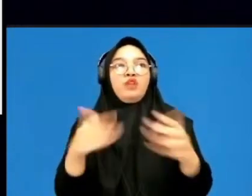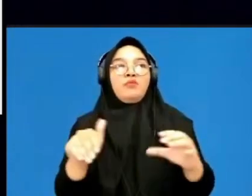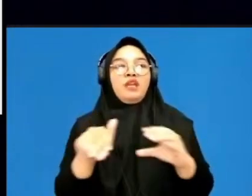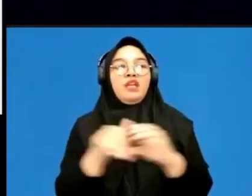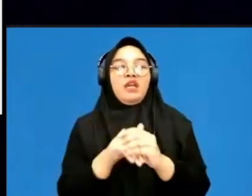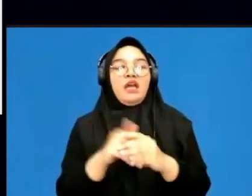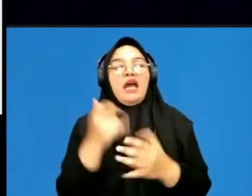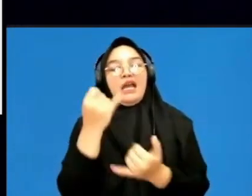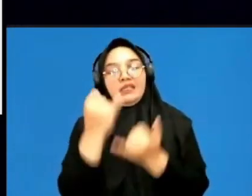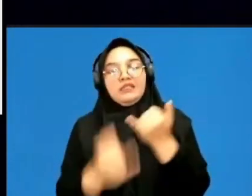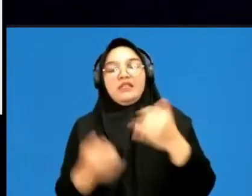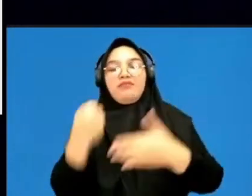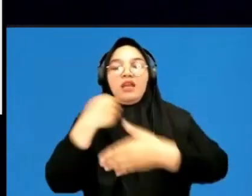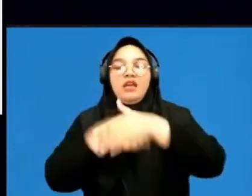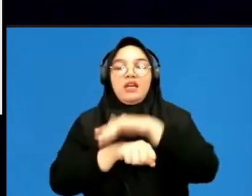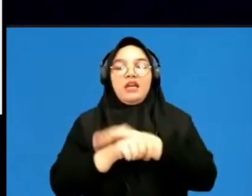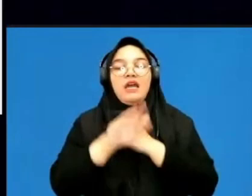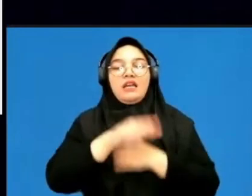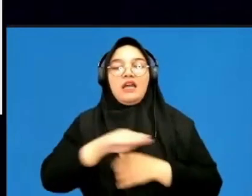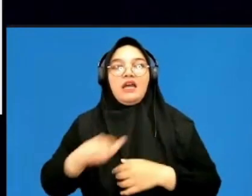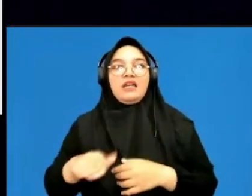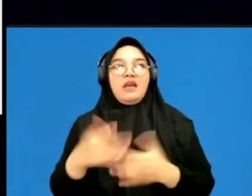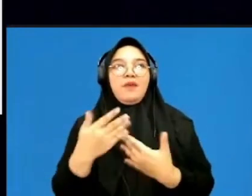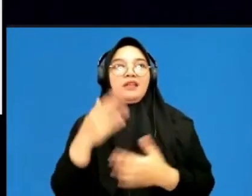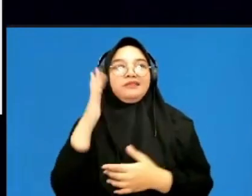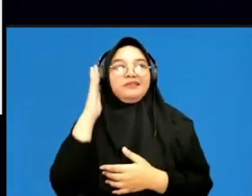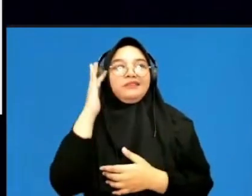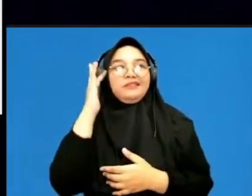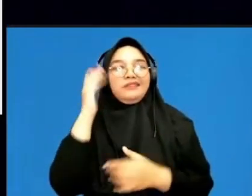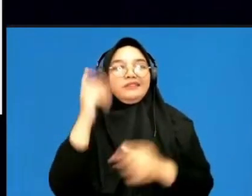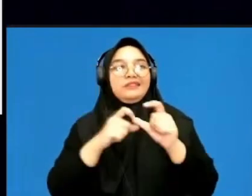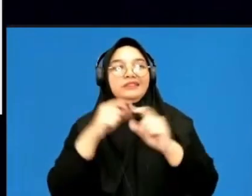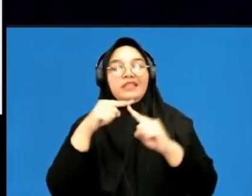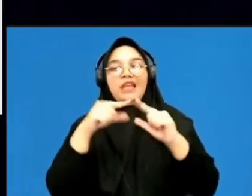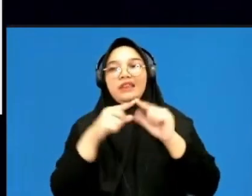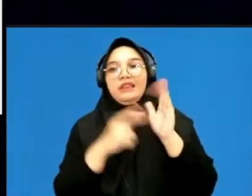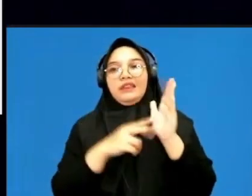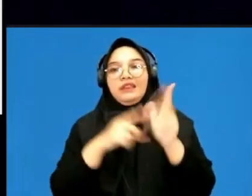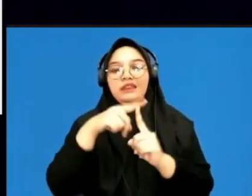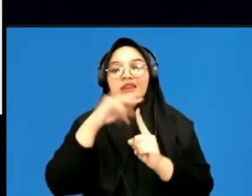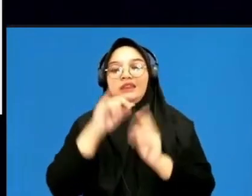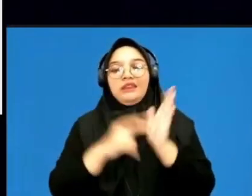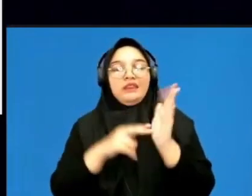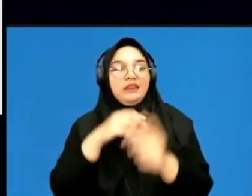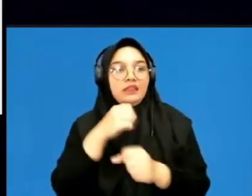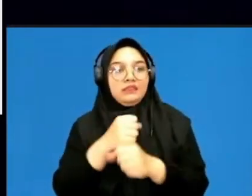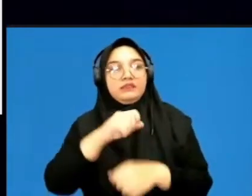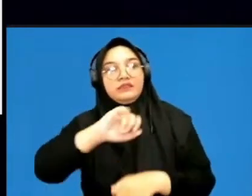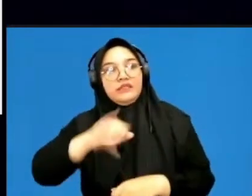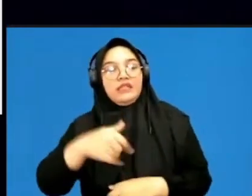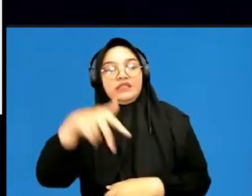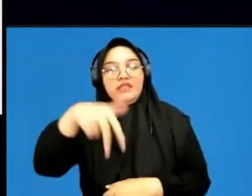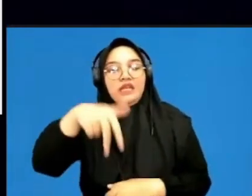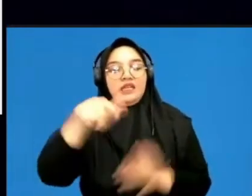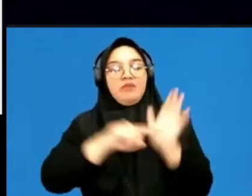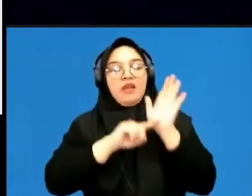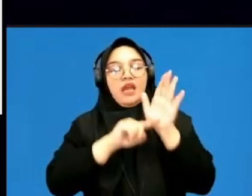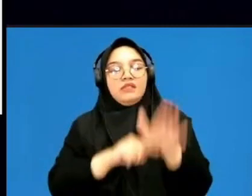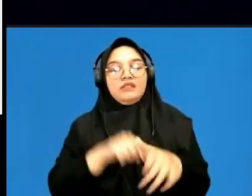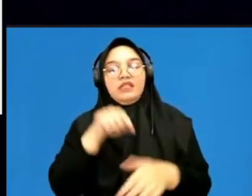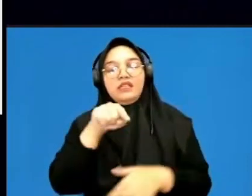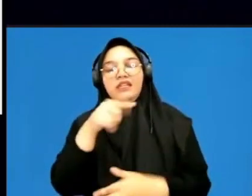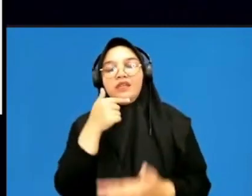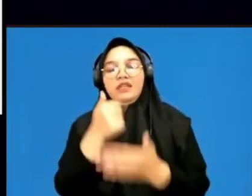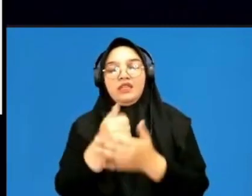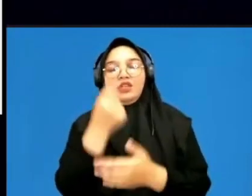anak-anak yang stunting gitu jadinya bayi-bayinya gitu Jadi sebenarnya domain gender dan diskriminasi ini menurut saya juga penting prosesnya